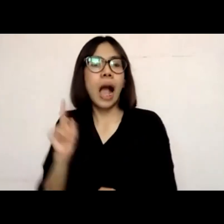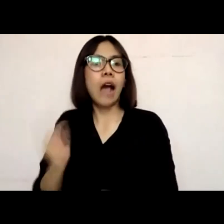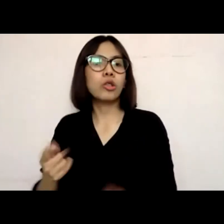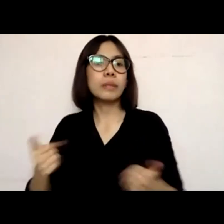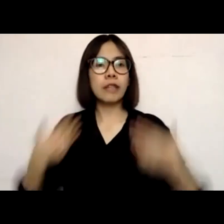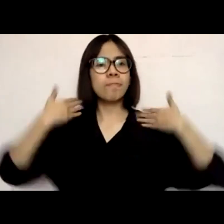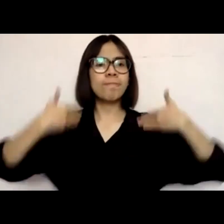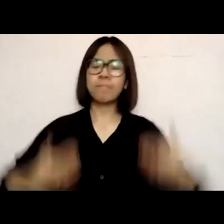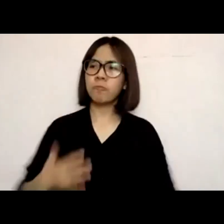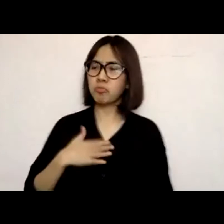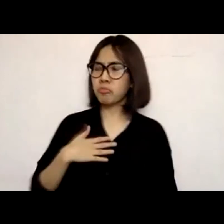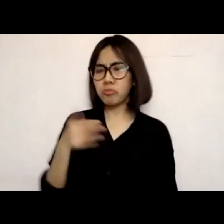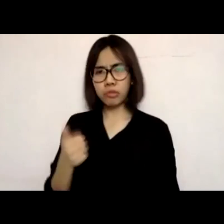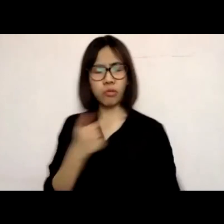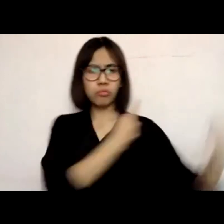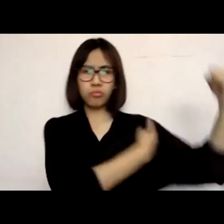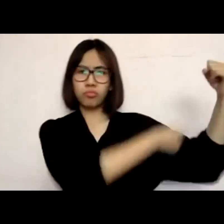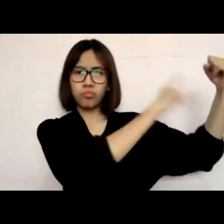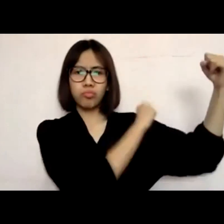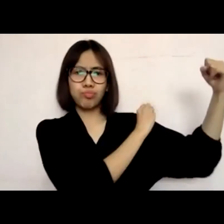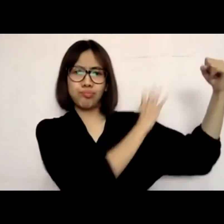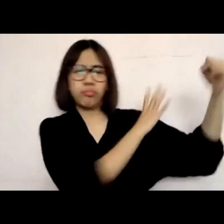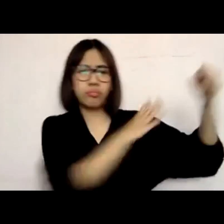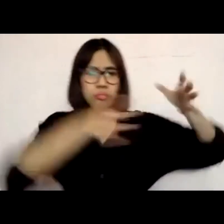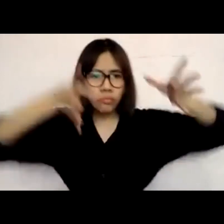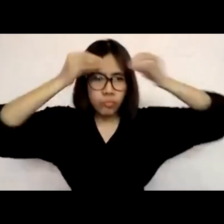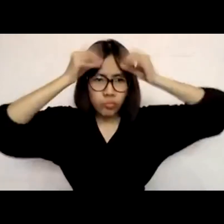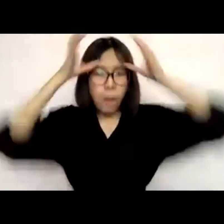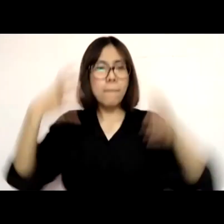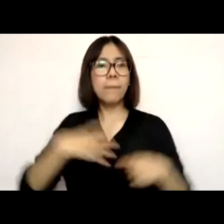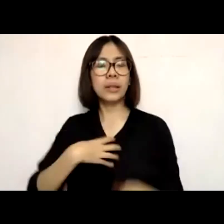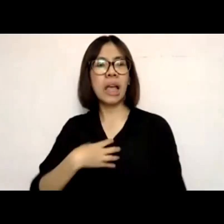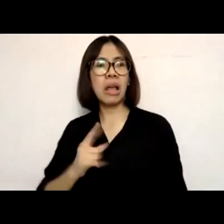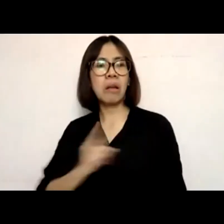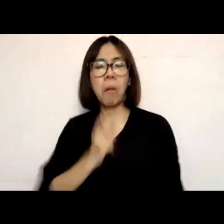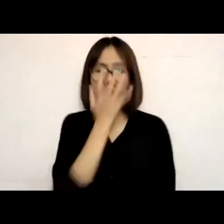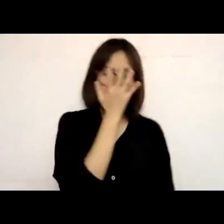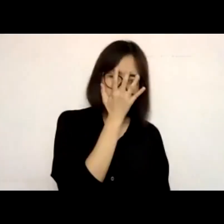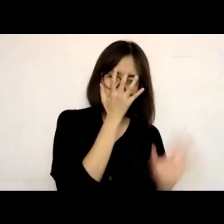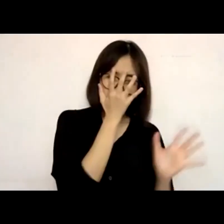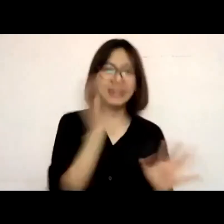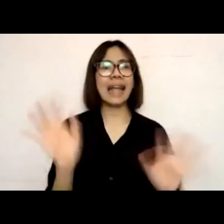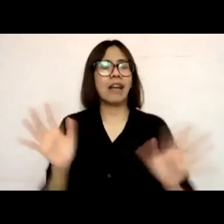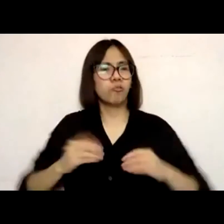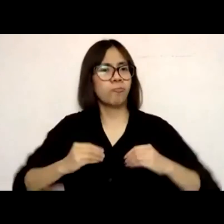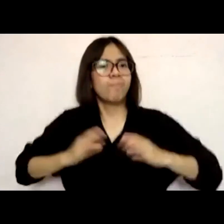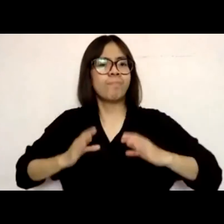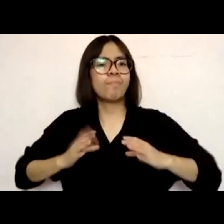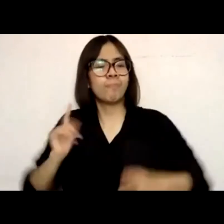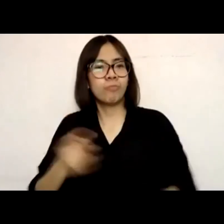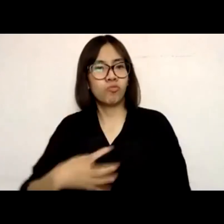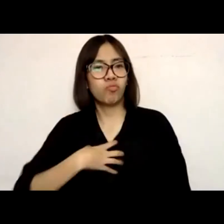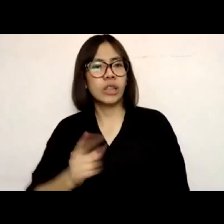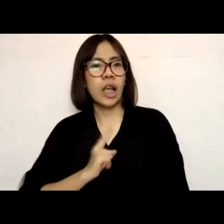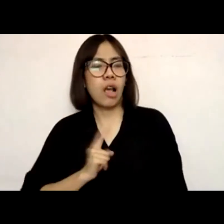mempresentasikan dirinya dengan baik, terutama kepercayaan diri, karena soft skill itu kan zaman sekarang sama-sama kuatnya ya.